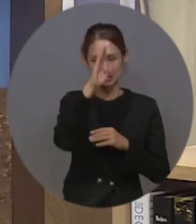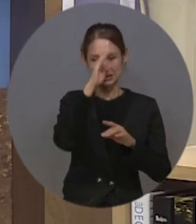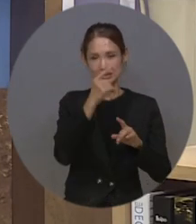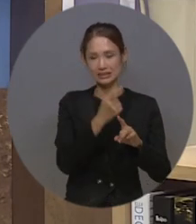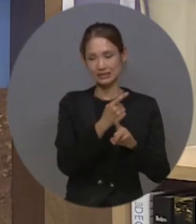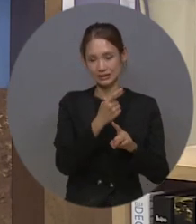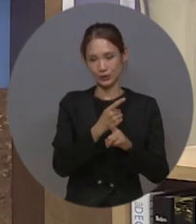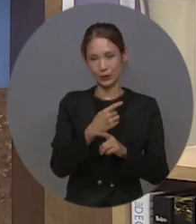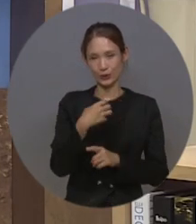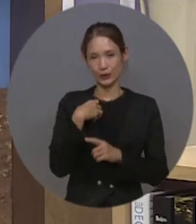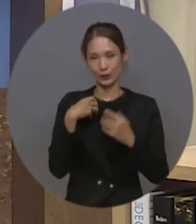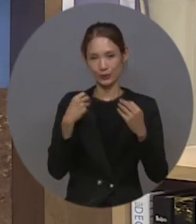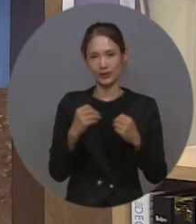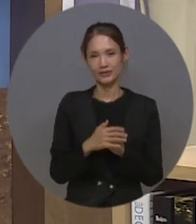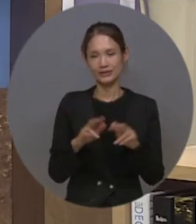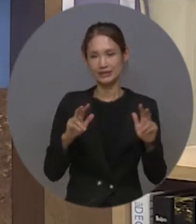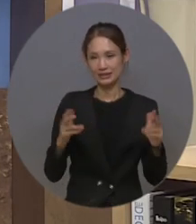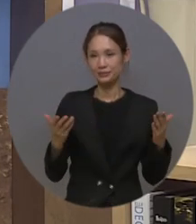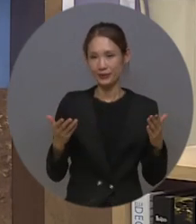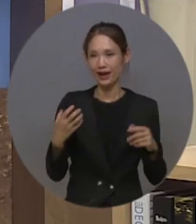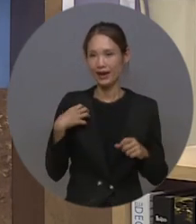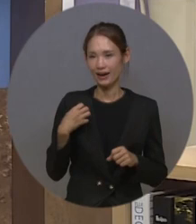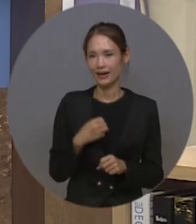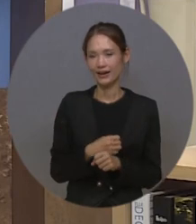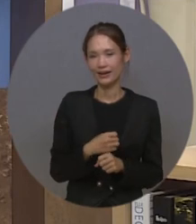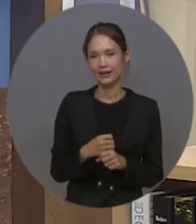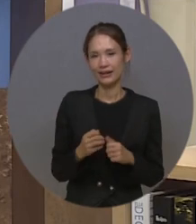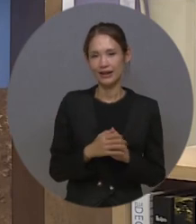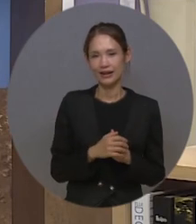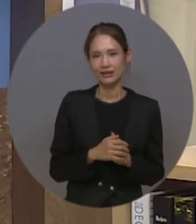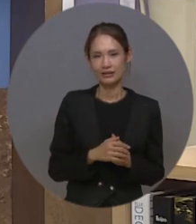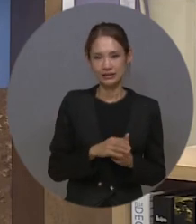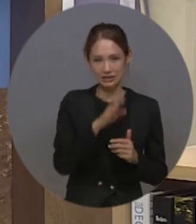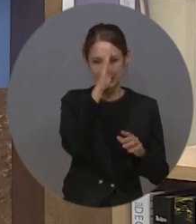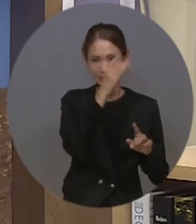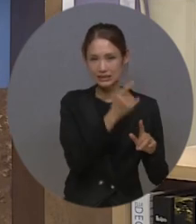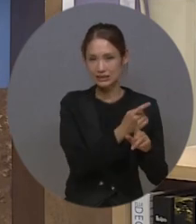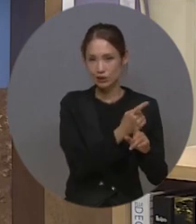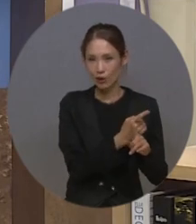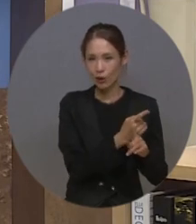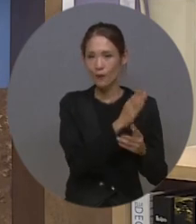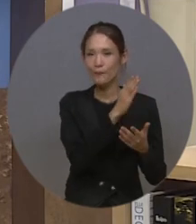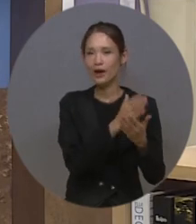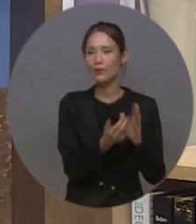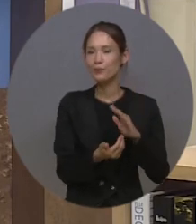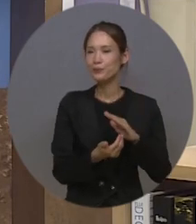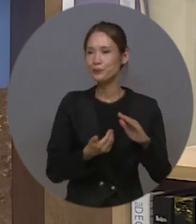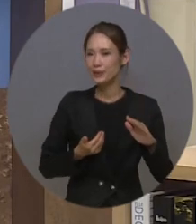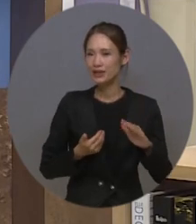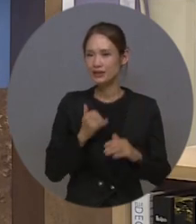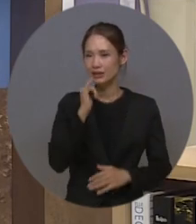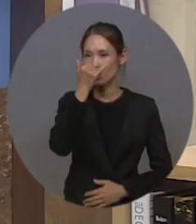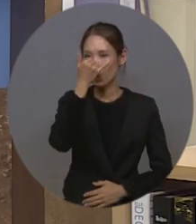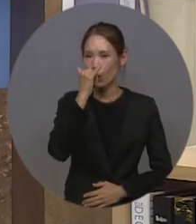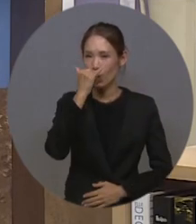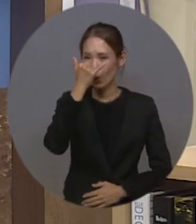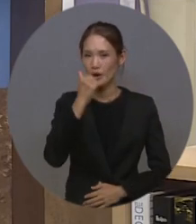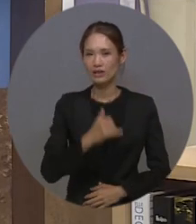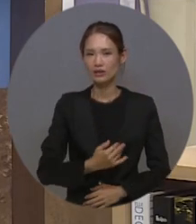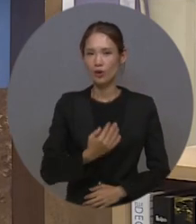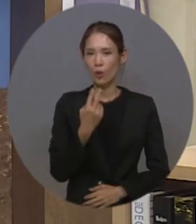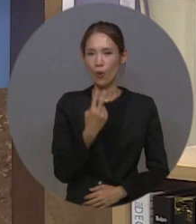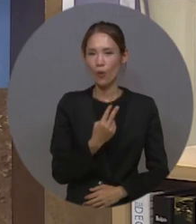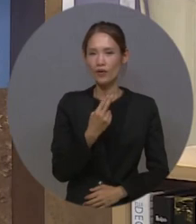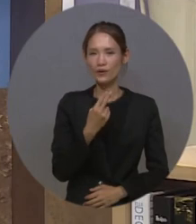역할이 많거든요. 네. 지금 하시는 일이. 네. 근데 사실 치료보다도 사전에 아예 이런 뭐 코골이라든지 무호흡